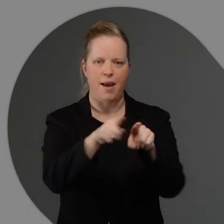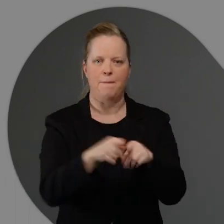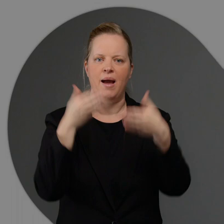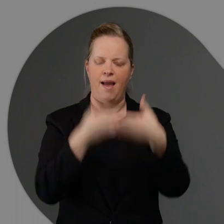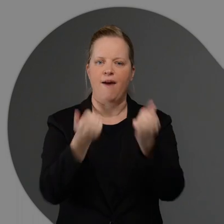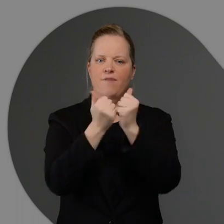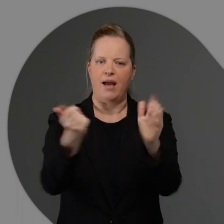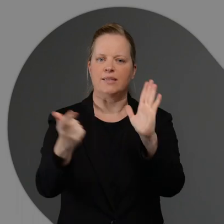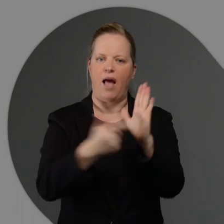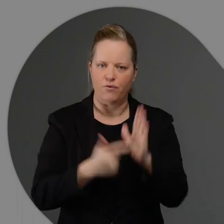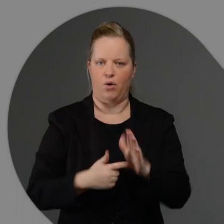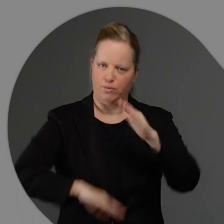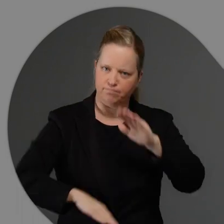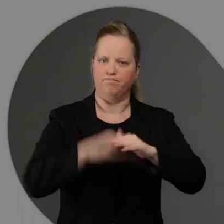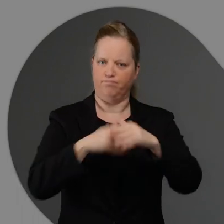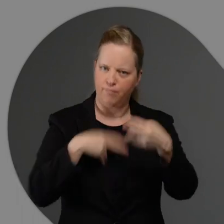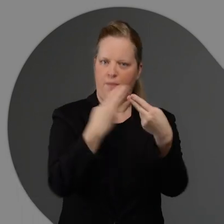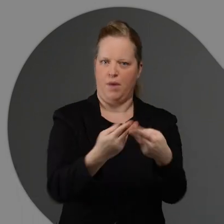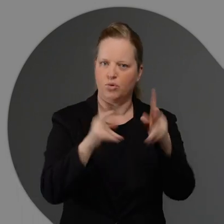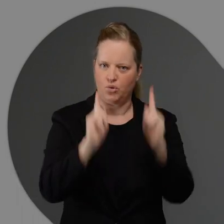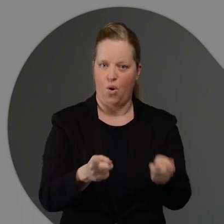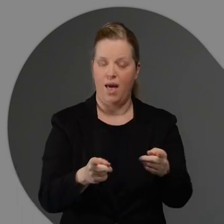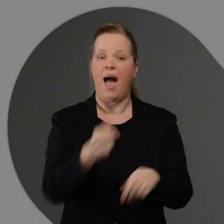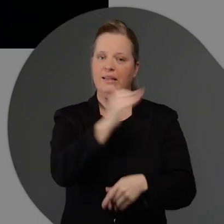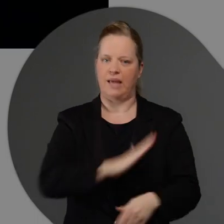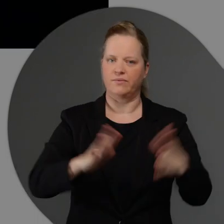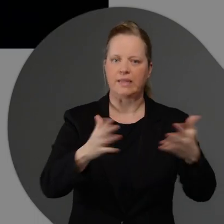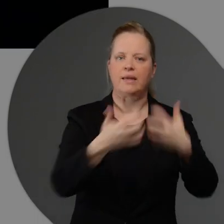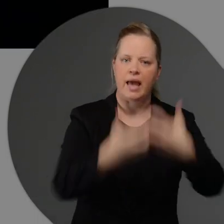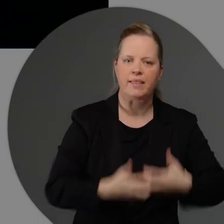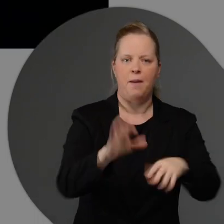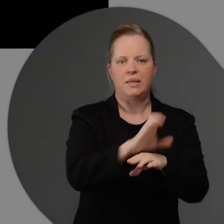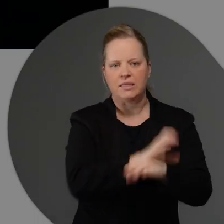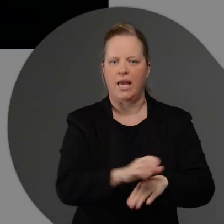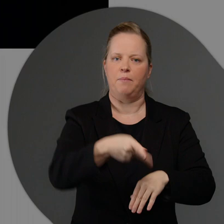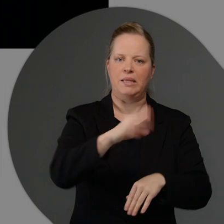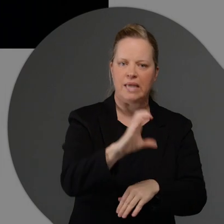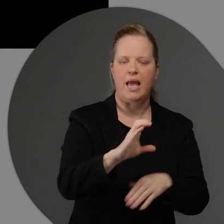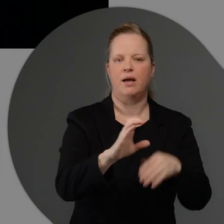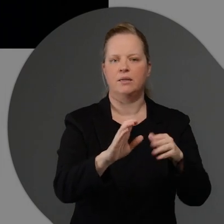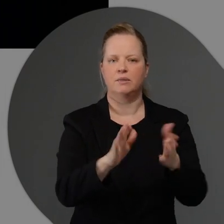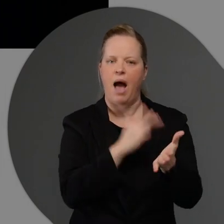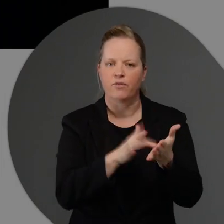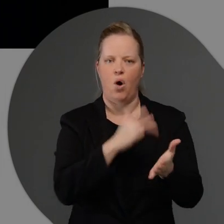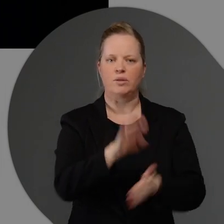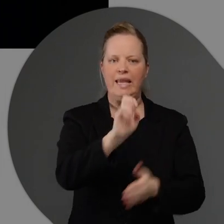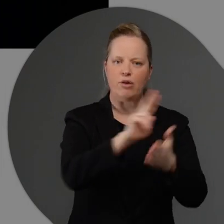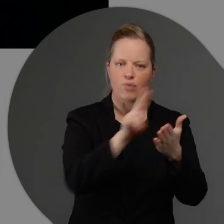gleichen Barrierefreiheitsanforderungen entsprechen. Das betrifft einerseits Geräte wie PCs, Smartphones, E-Reader,